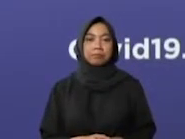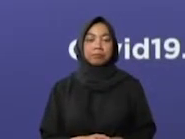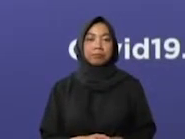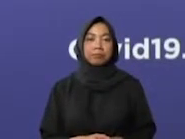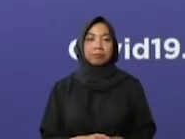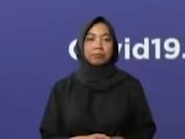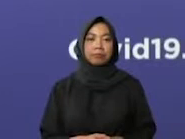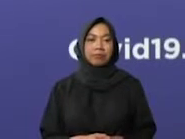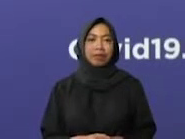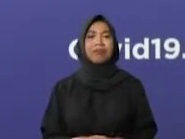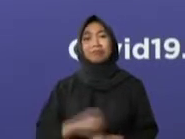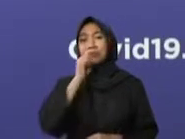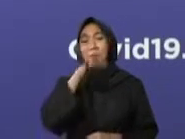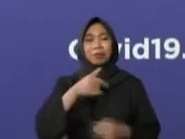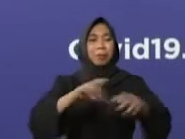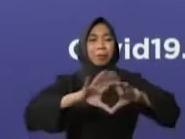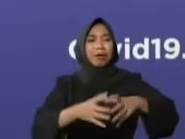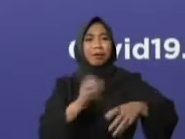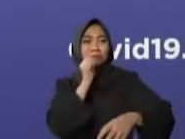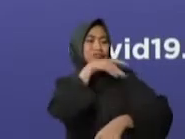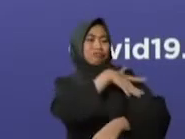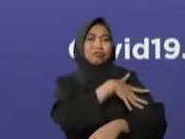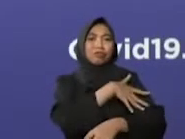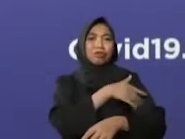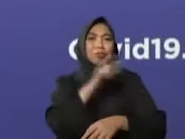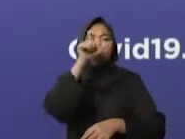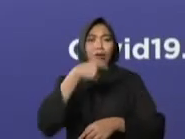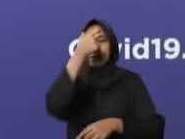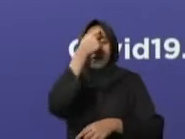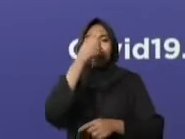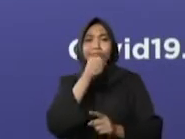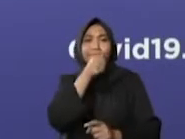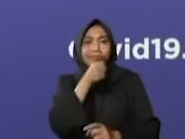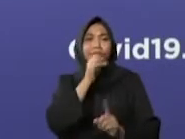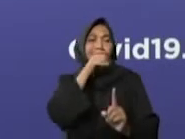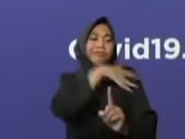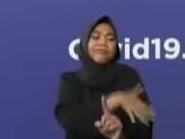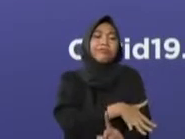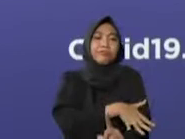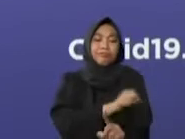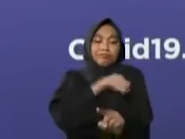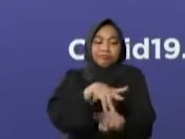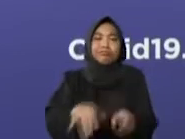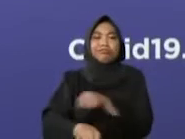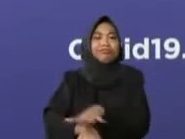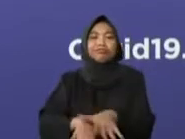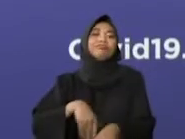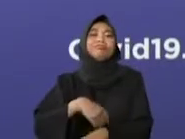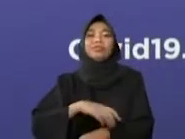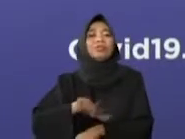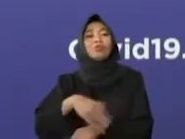menyebar dan menempel pada berbagai benda disekitar yang sakit inilah yang kemudian apabila